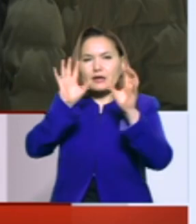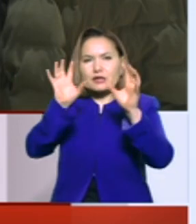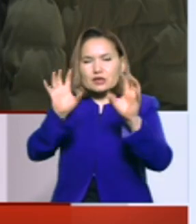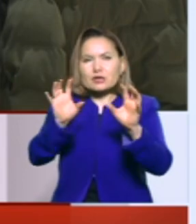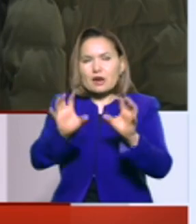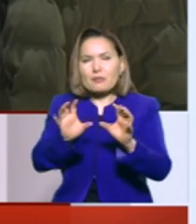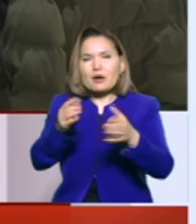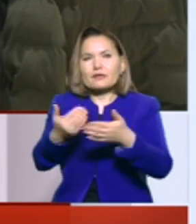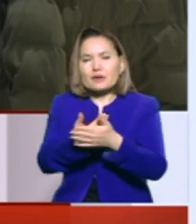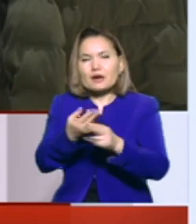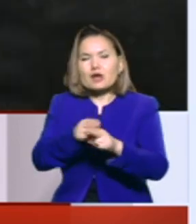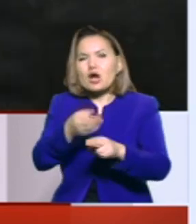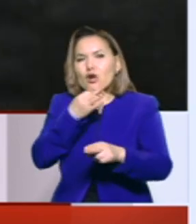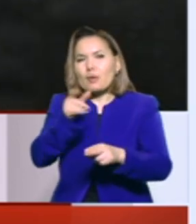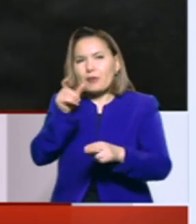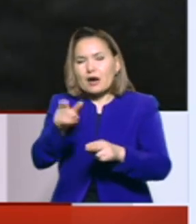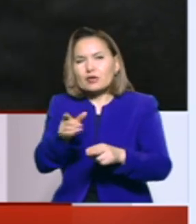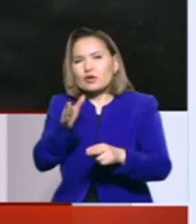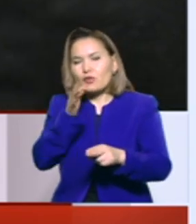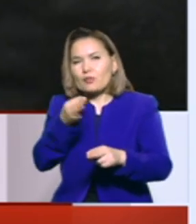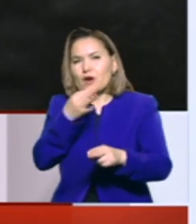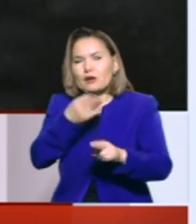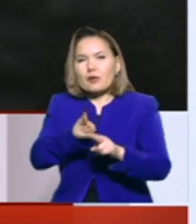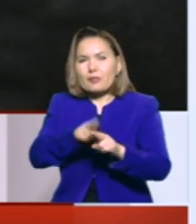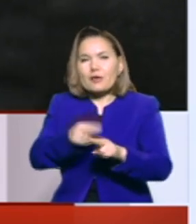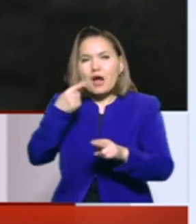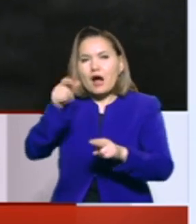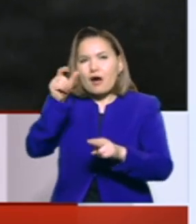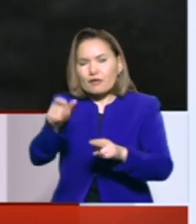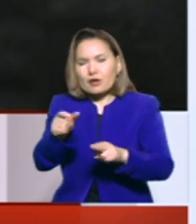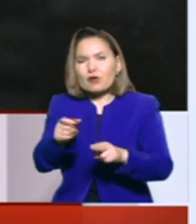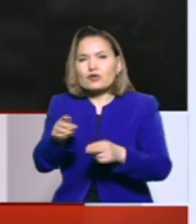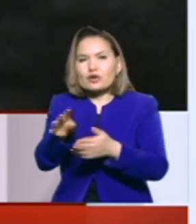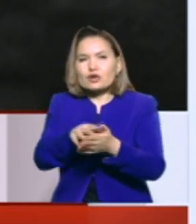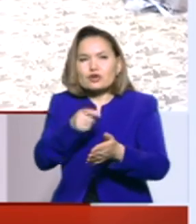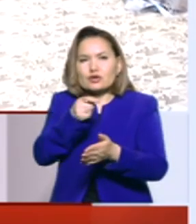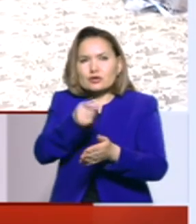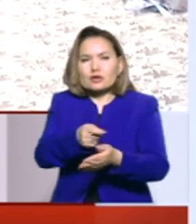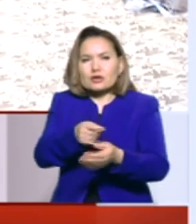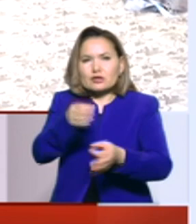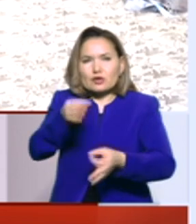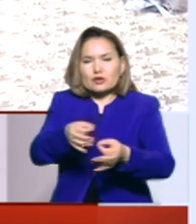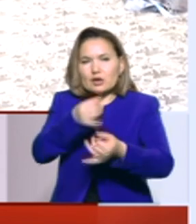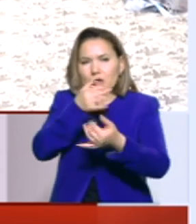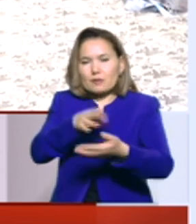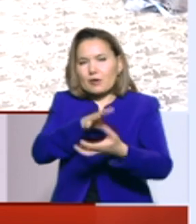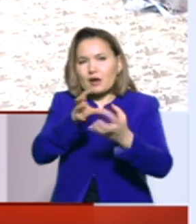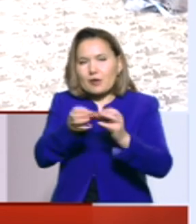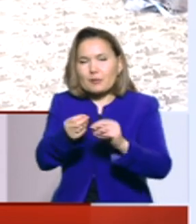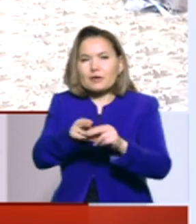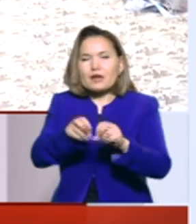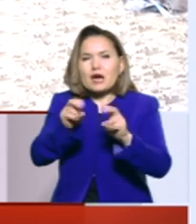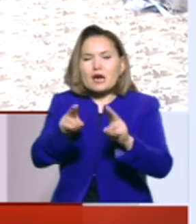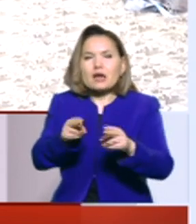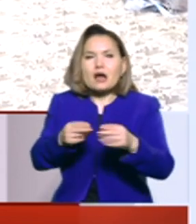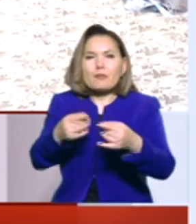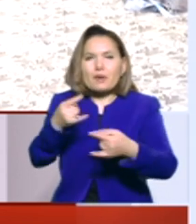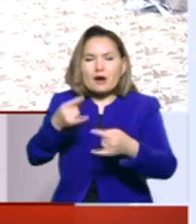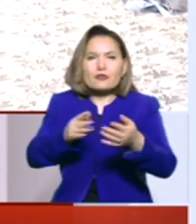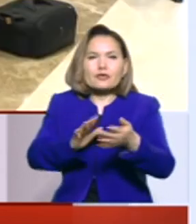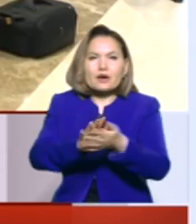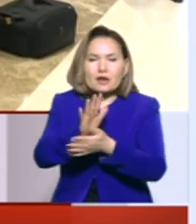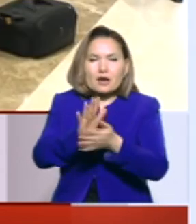сәйкес қалаған адам қалаған уақытында авторды сотқа бере алмайды. Қазіргі заңдағыдай ақпарат